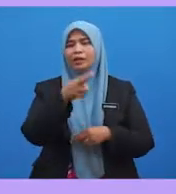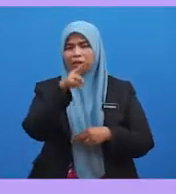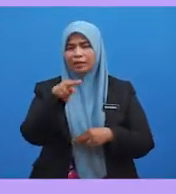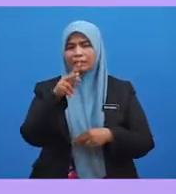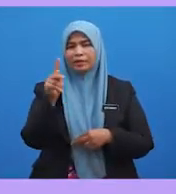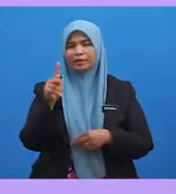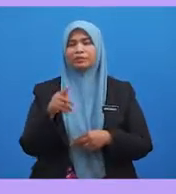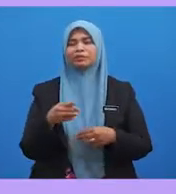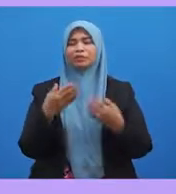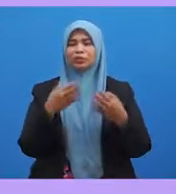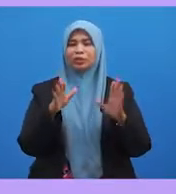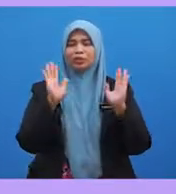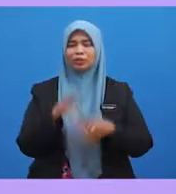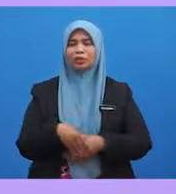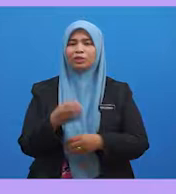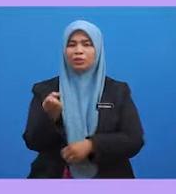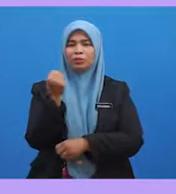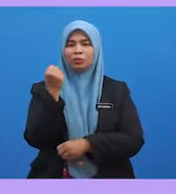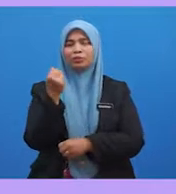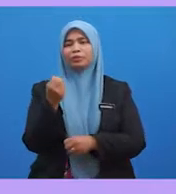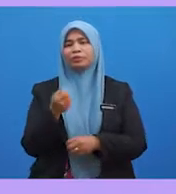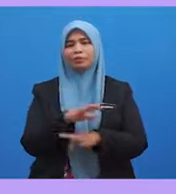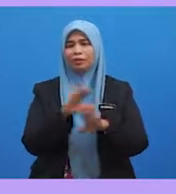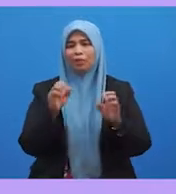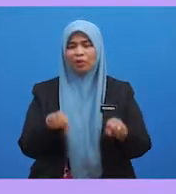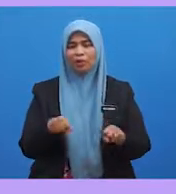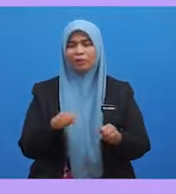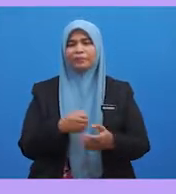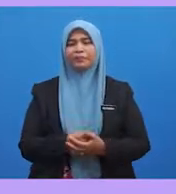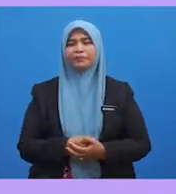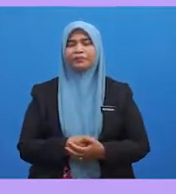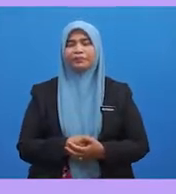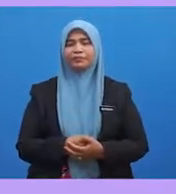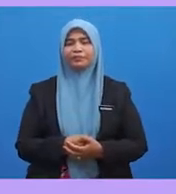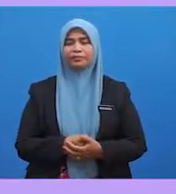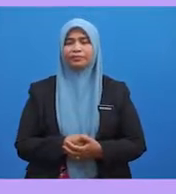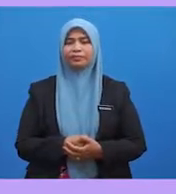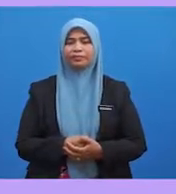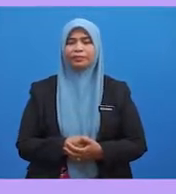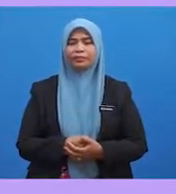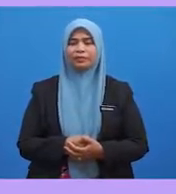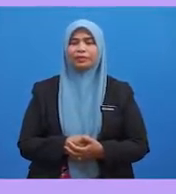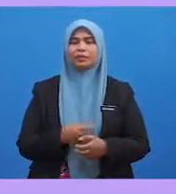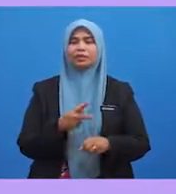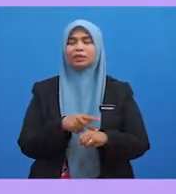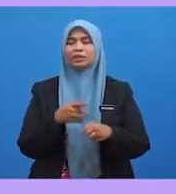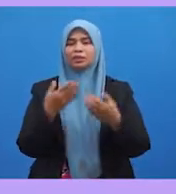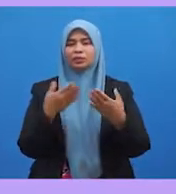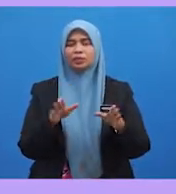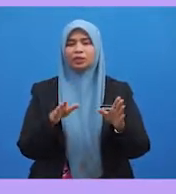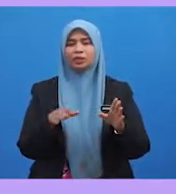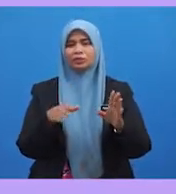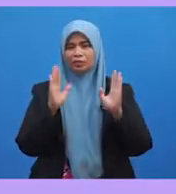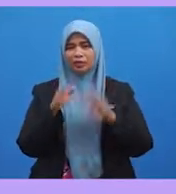diharamkan, iaitu sesudah solat subuh, ketika matahari tegak di atas kepala,